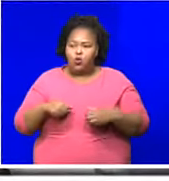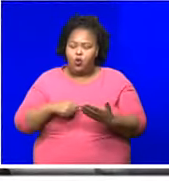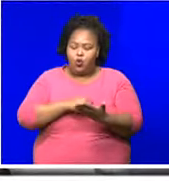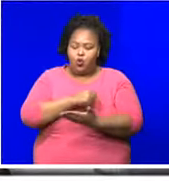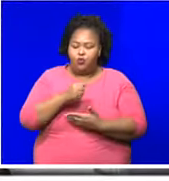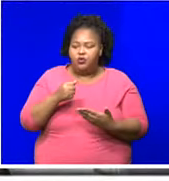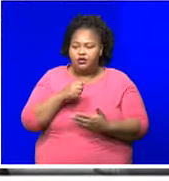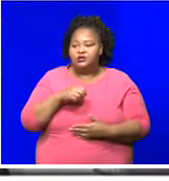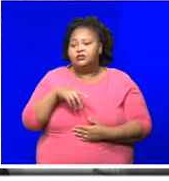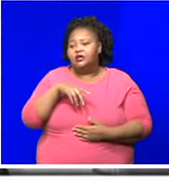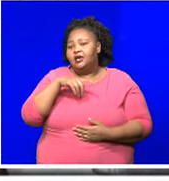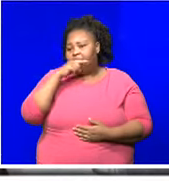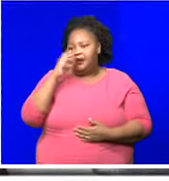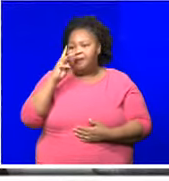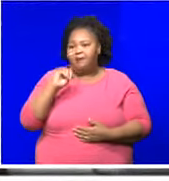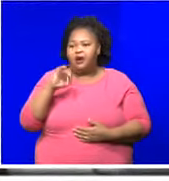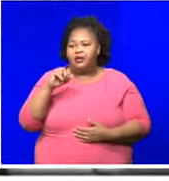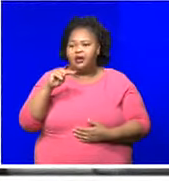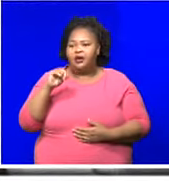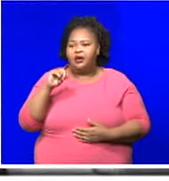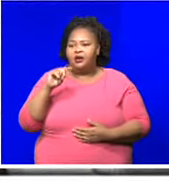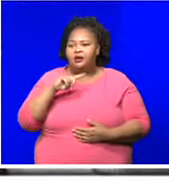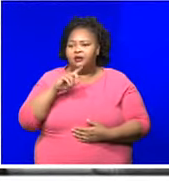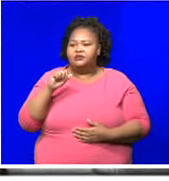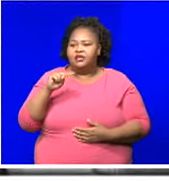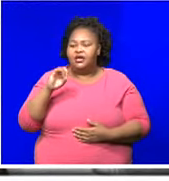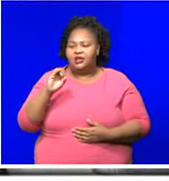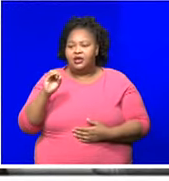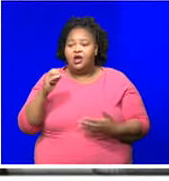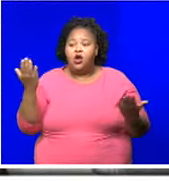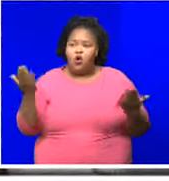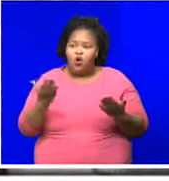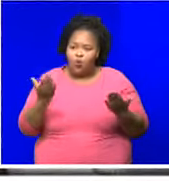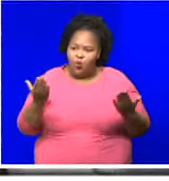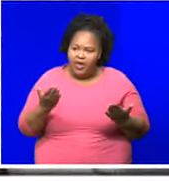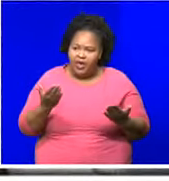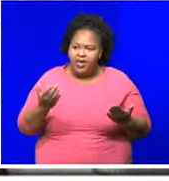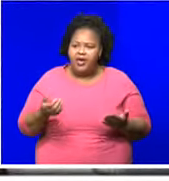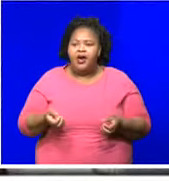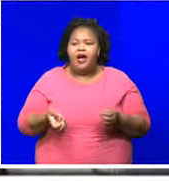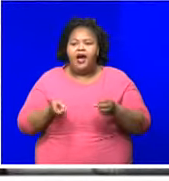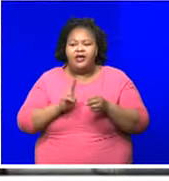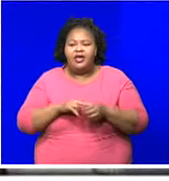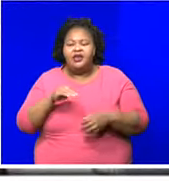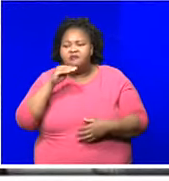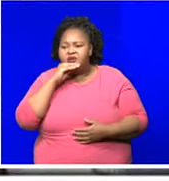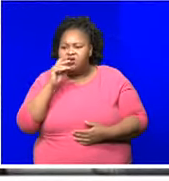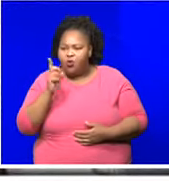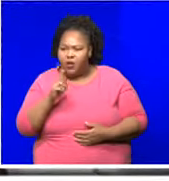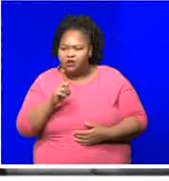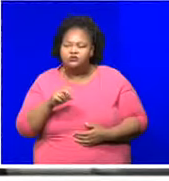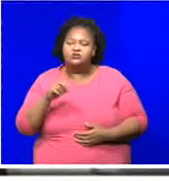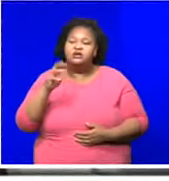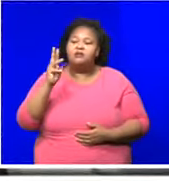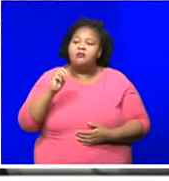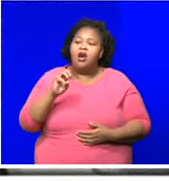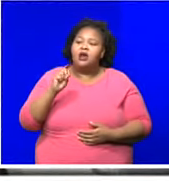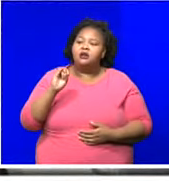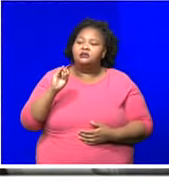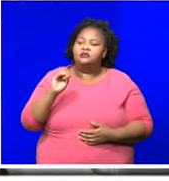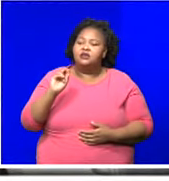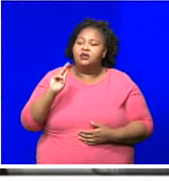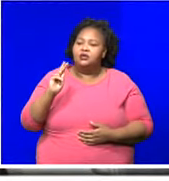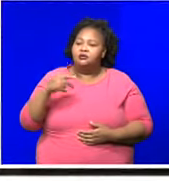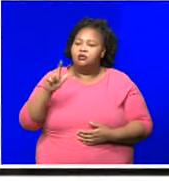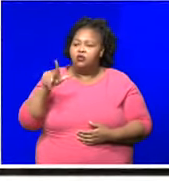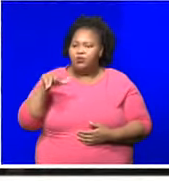akazange athi thi ngubani masiphula usho ukuthini lo uthi masiphula akazange ayathi